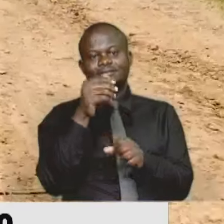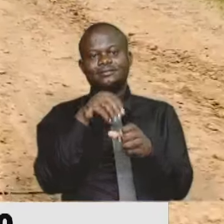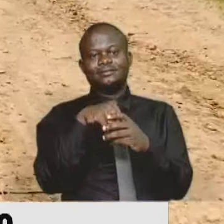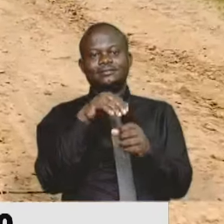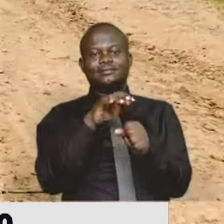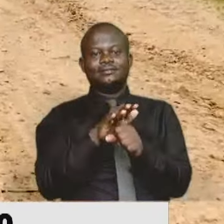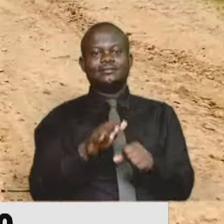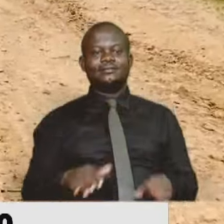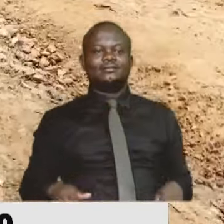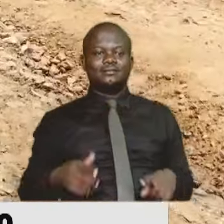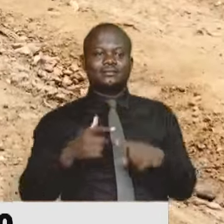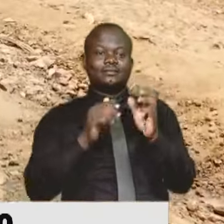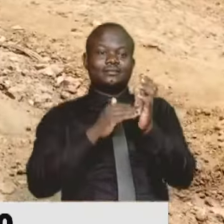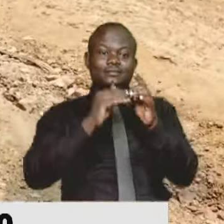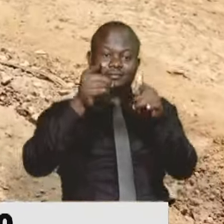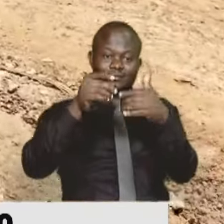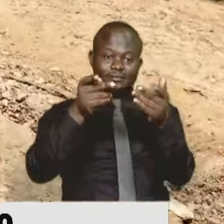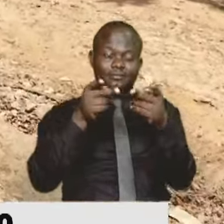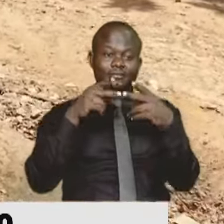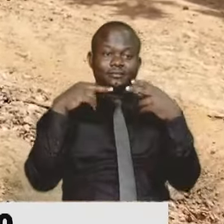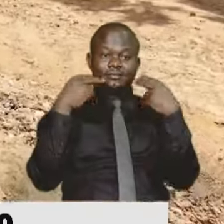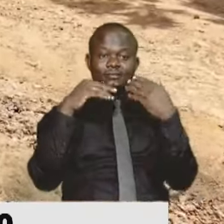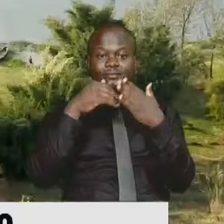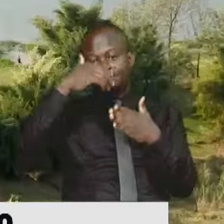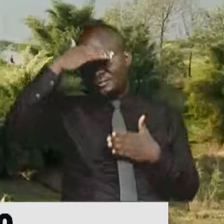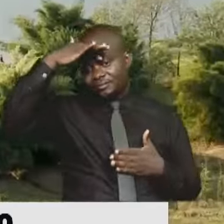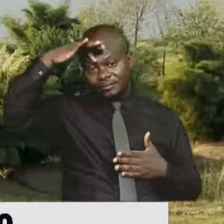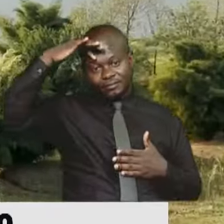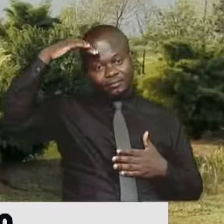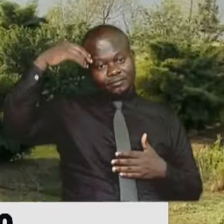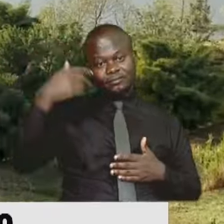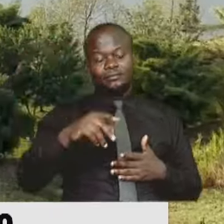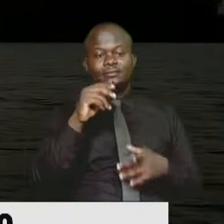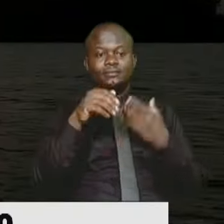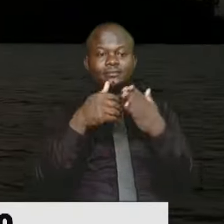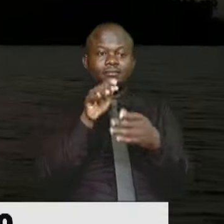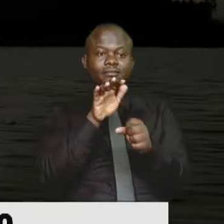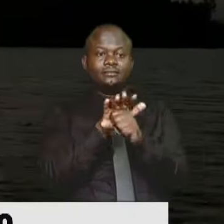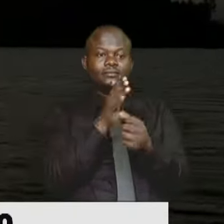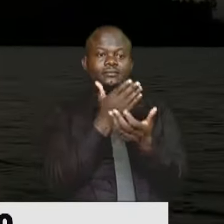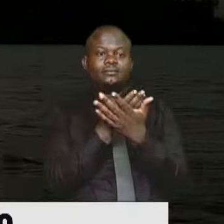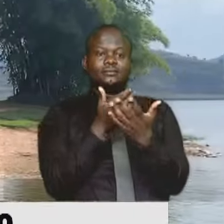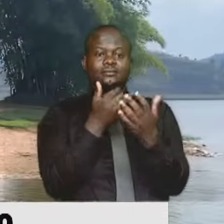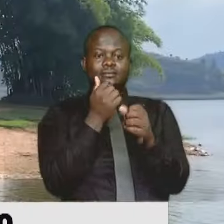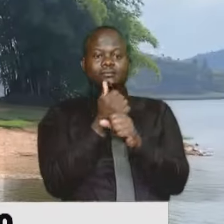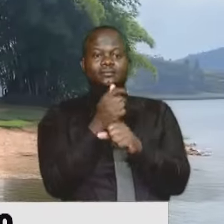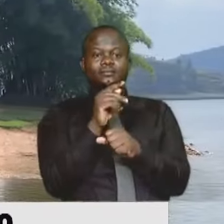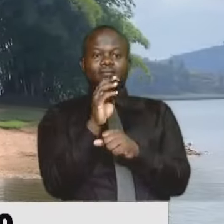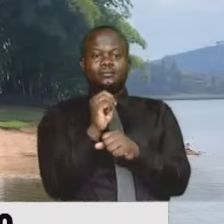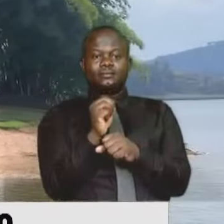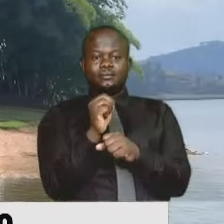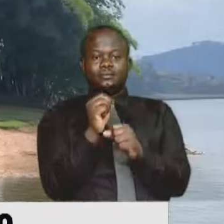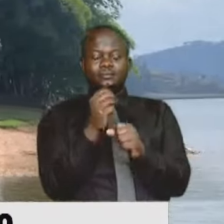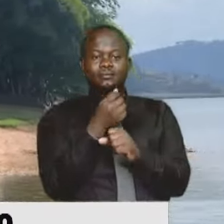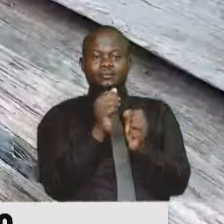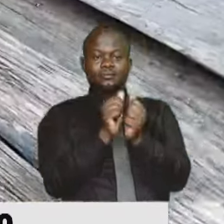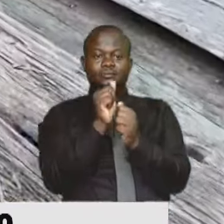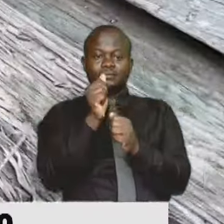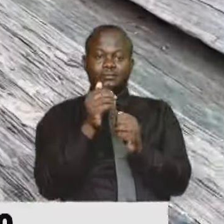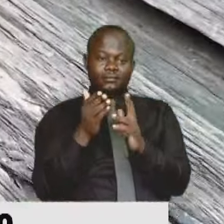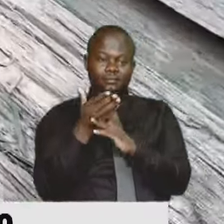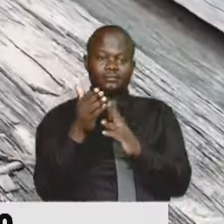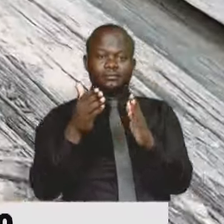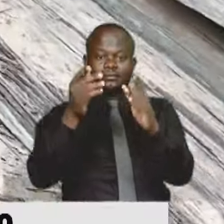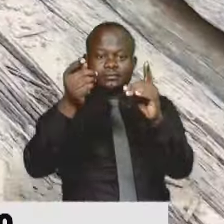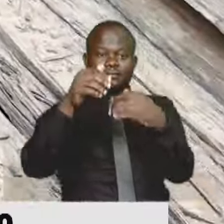nyine. Icyakora kugera muri aka gace k'amahoteli biracyagoranye. Benshi basaba gukora urugendo rw'iminota 15 banyuze mu kiyaga kuko umuhanda